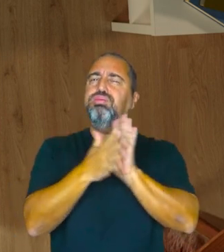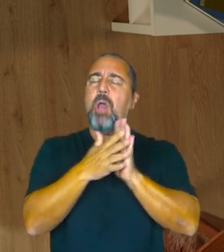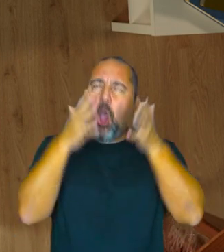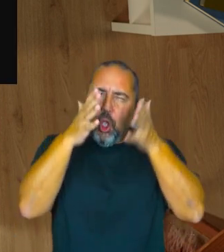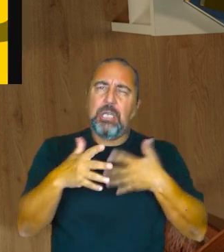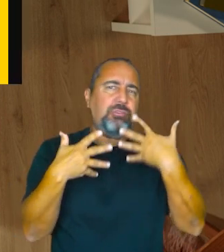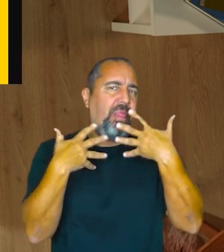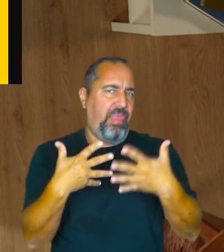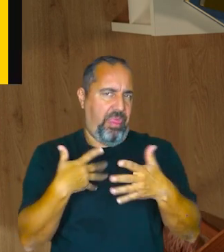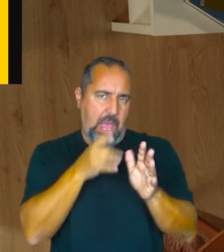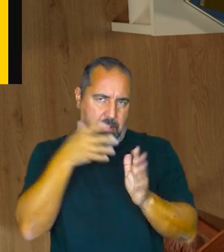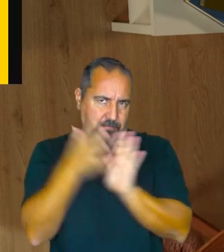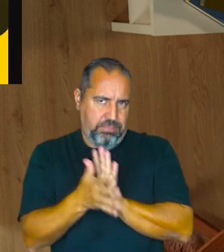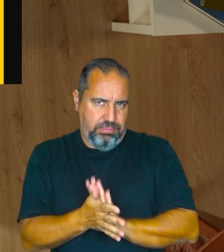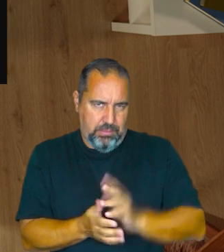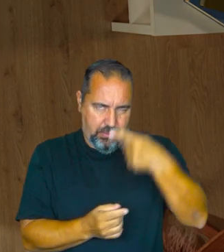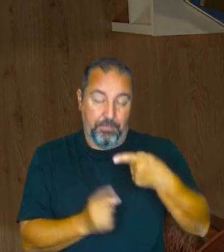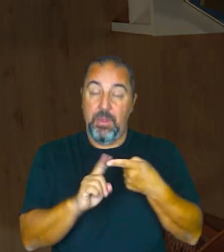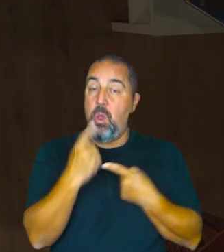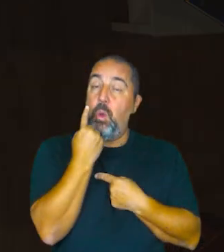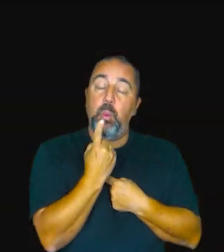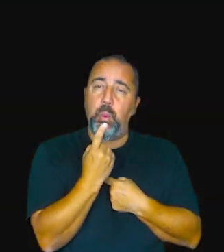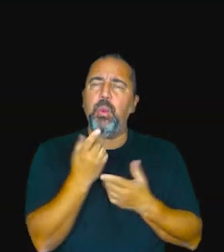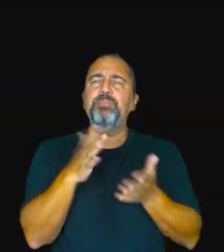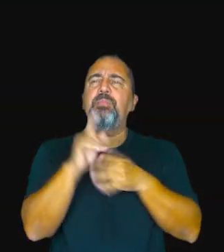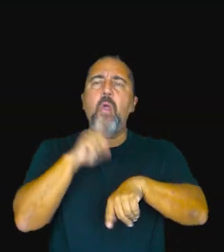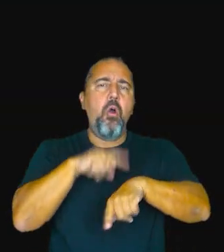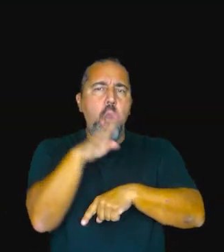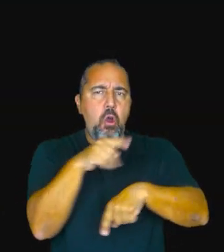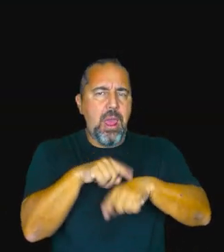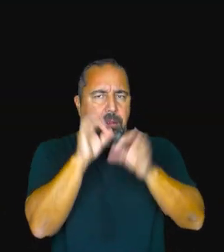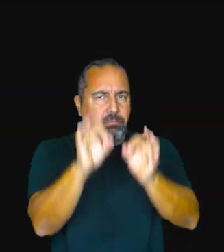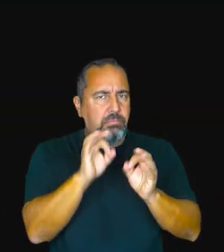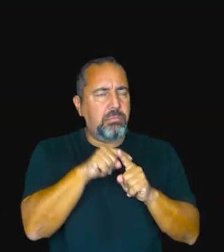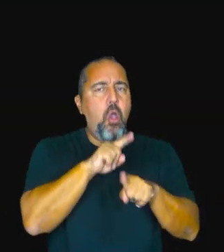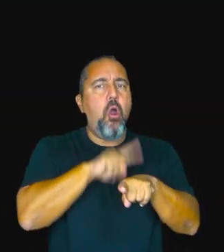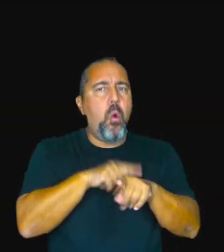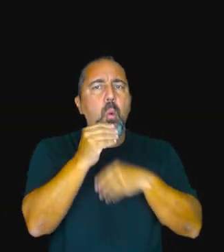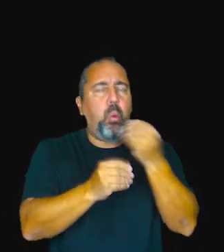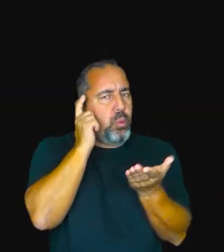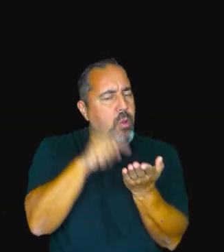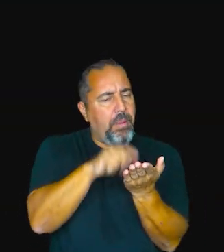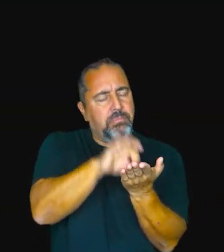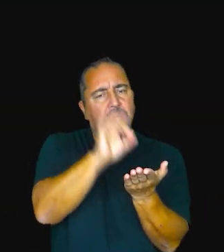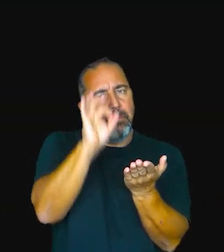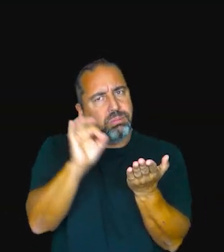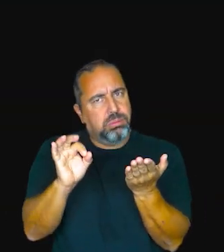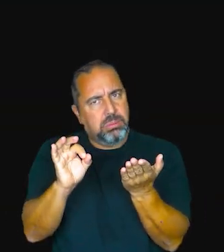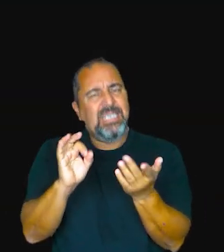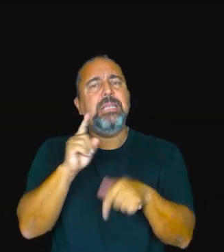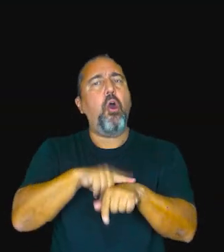1. Ordutegiak ezarritzazu. Markatu mugikorra erabiltzeko orduak eta pantailarik gabeko orduak.